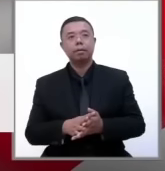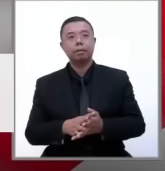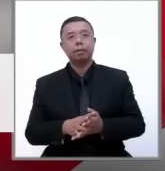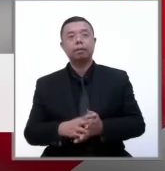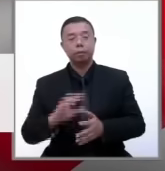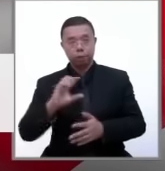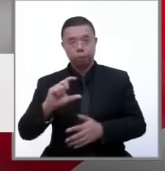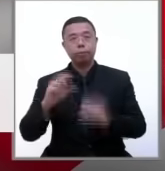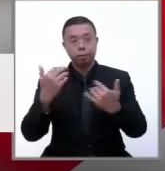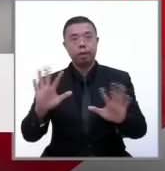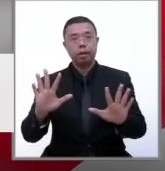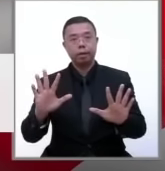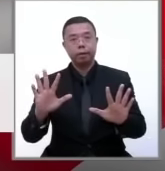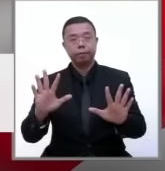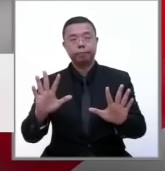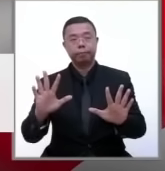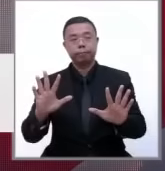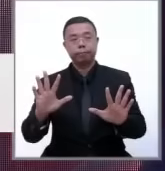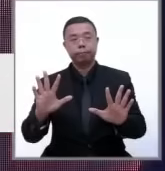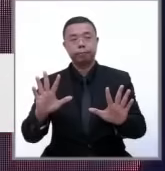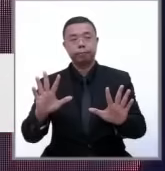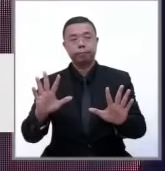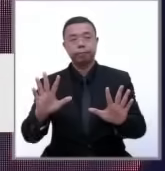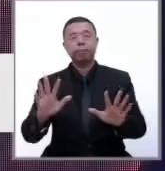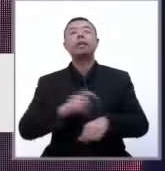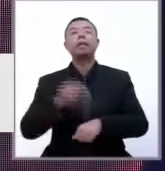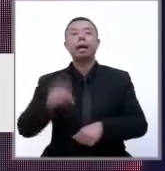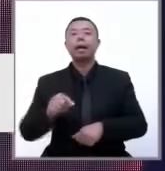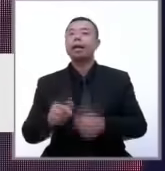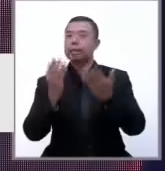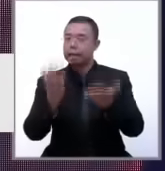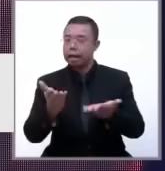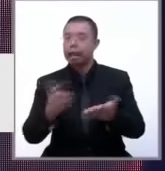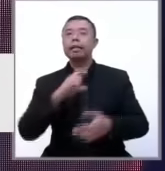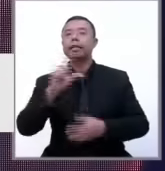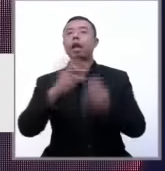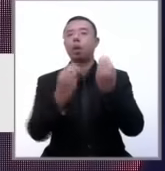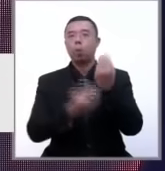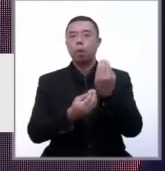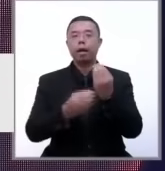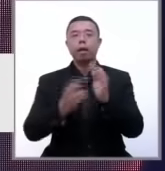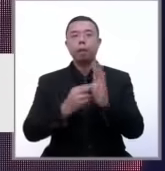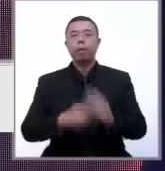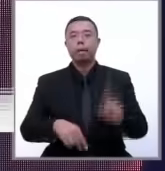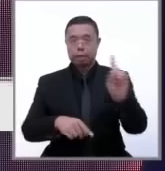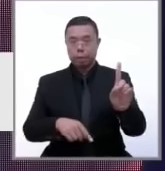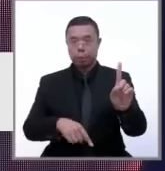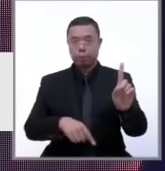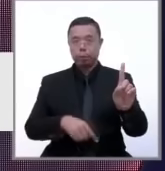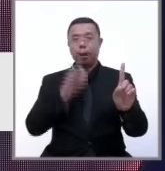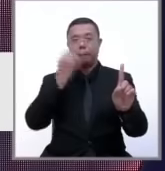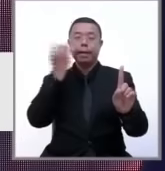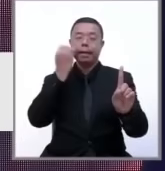cukup baik sekarang kami persilakan kepada calon wakil presiden nomor urut bapak